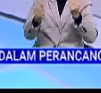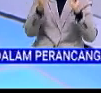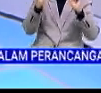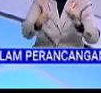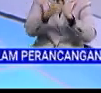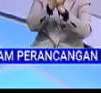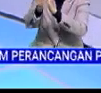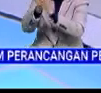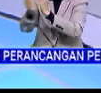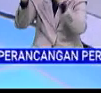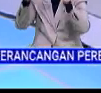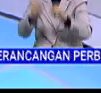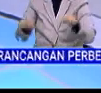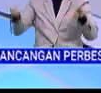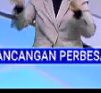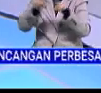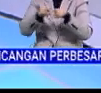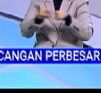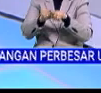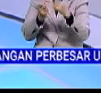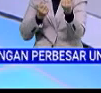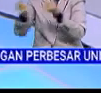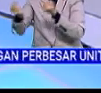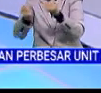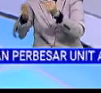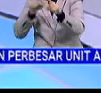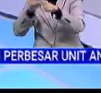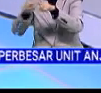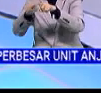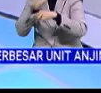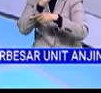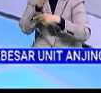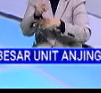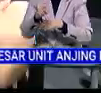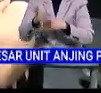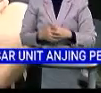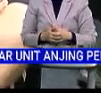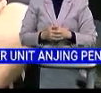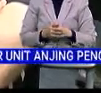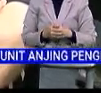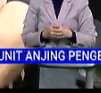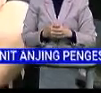boleh digunakan sama seperti dalam perlumbaan sebenar.